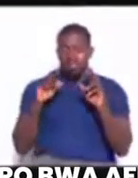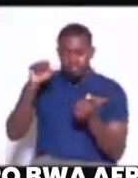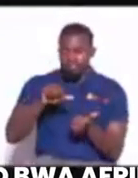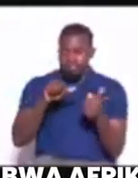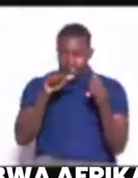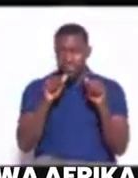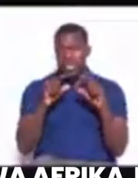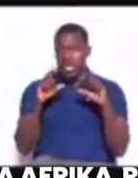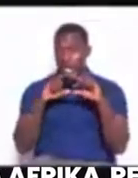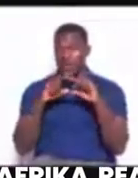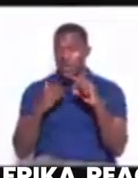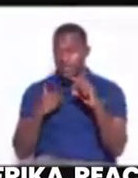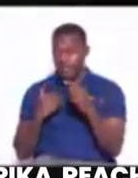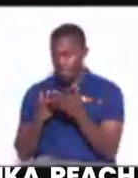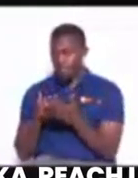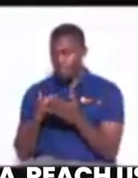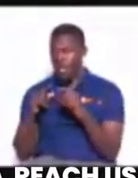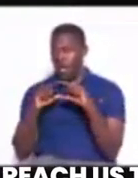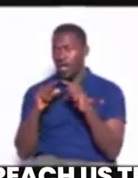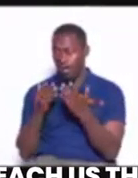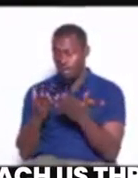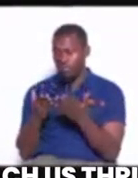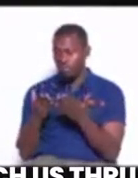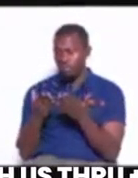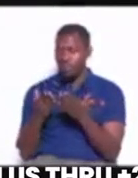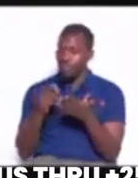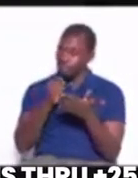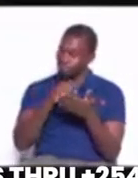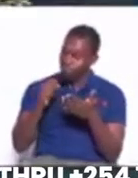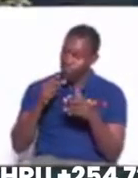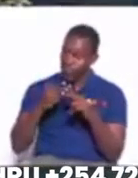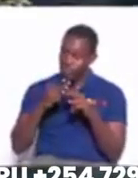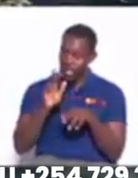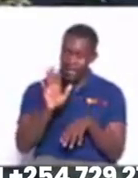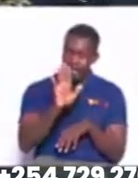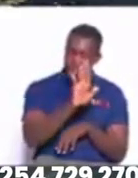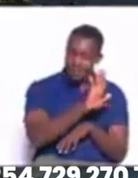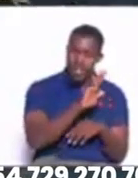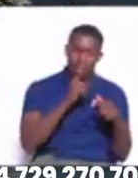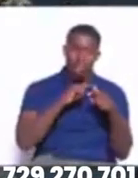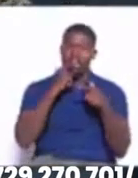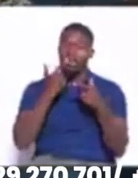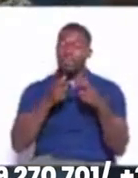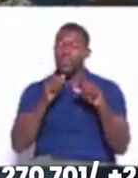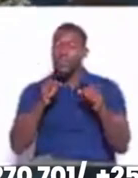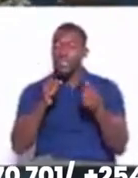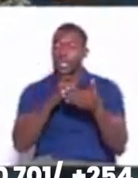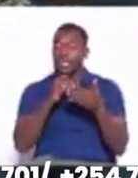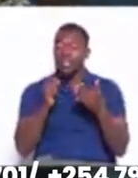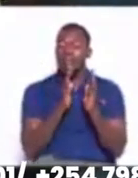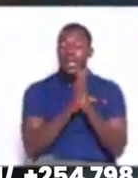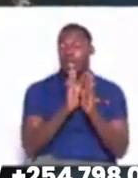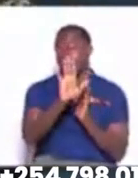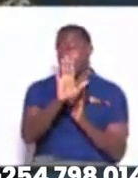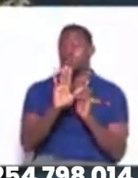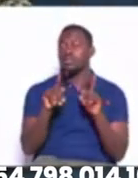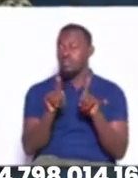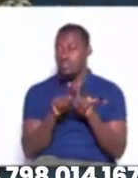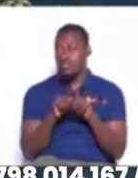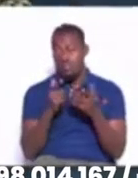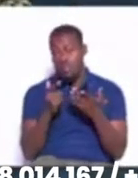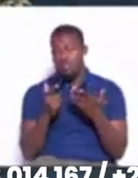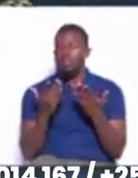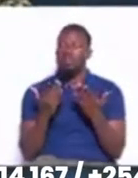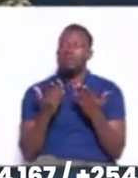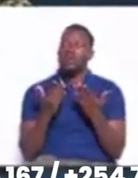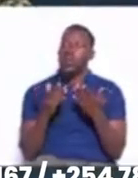ya kuna kadi iko hapo, ukipokea hiyo kadi andika majina, na kule nyuma unaweza ukaandika pia maombi yako. Wanaoangalia kwenye